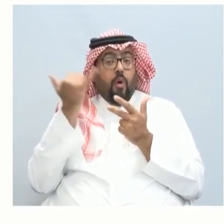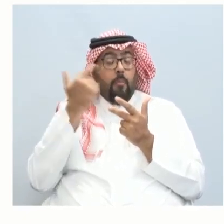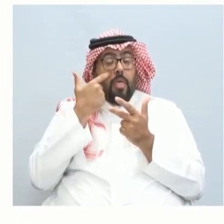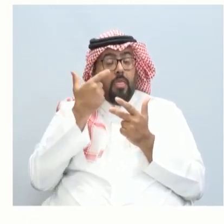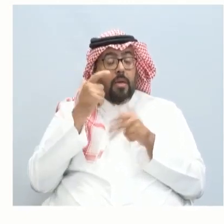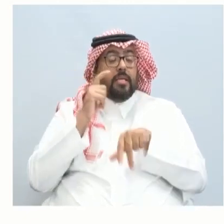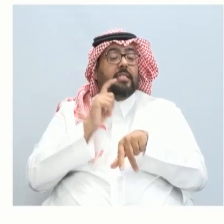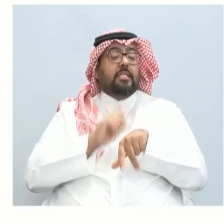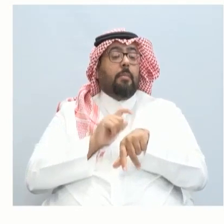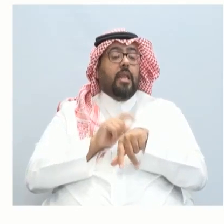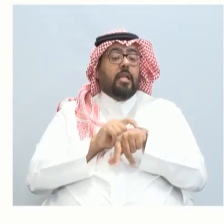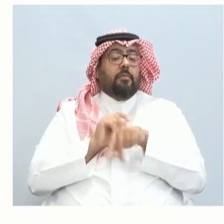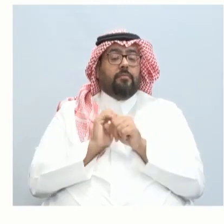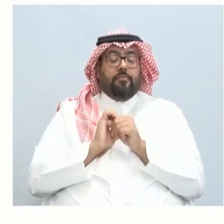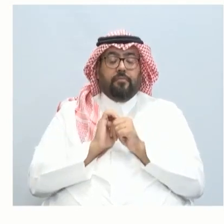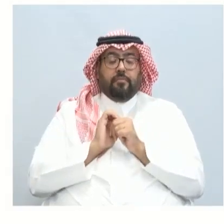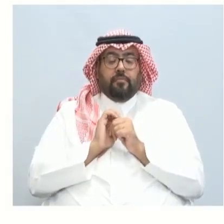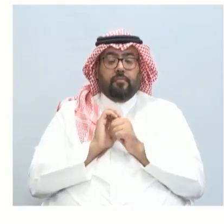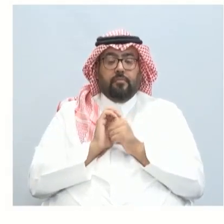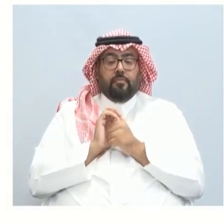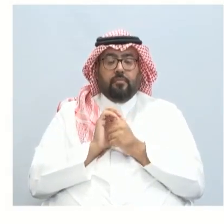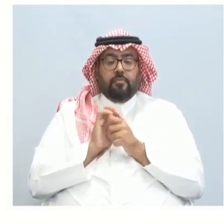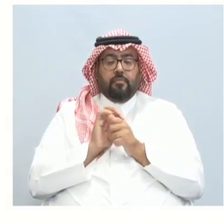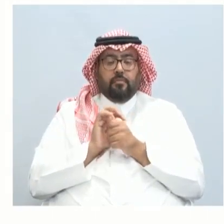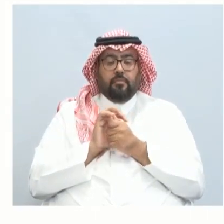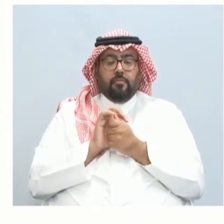الزمن احسنتم ابنائي ممتازين